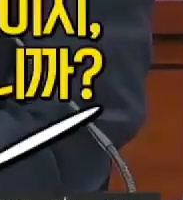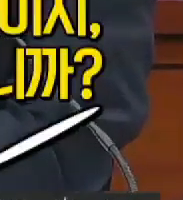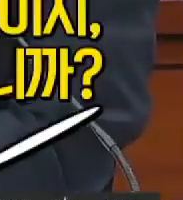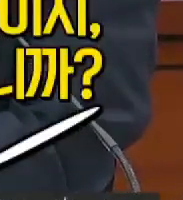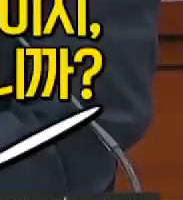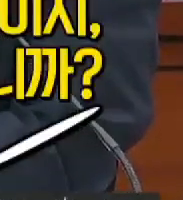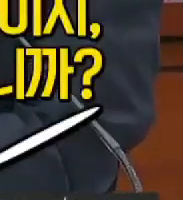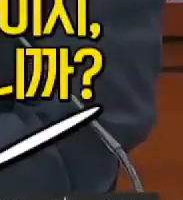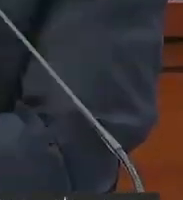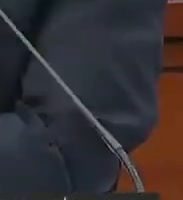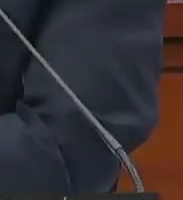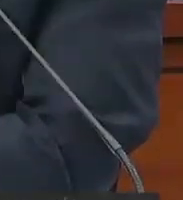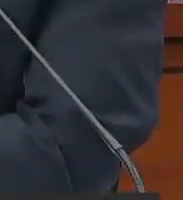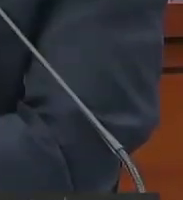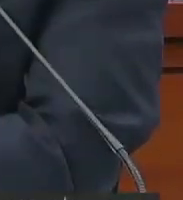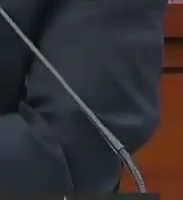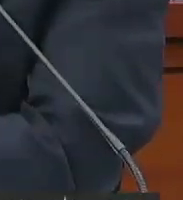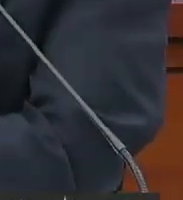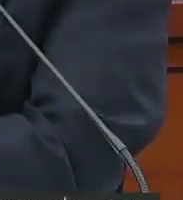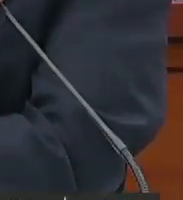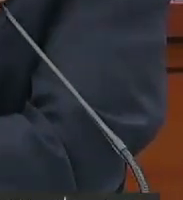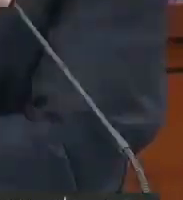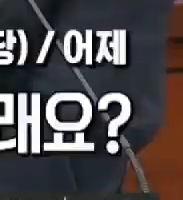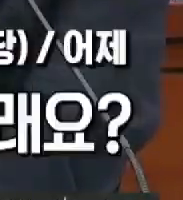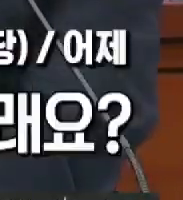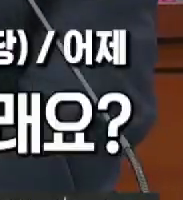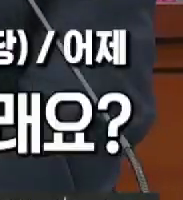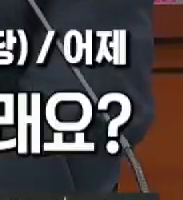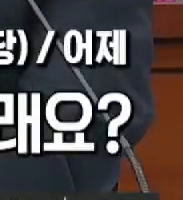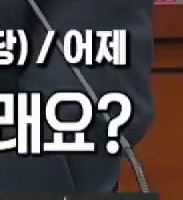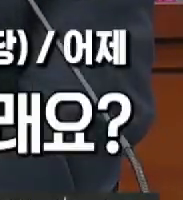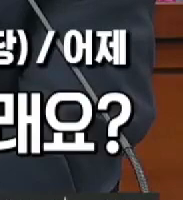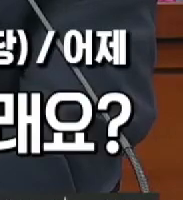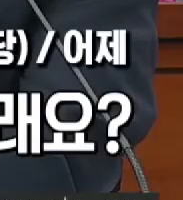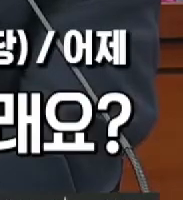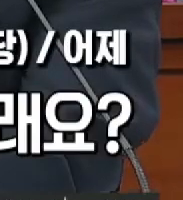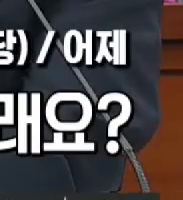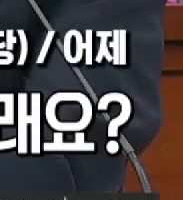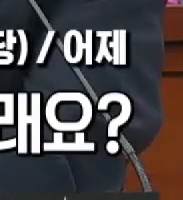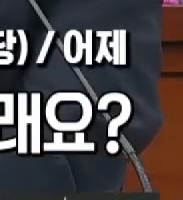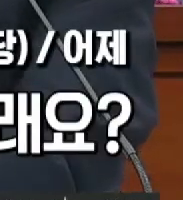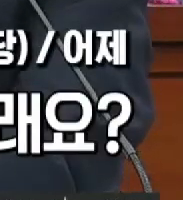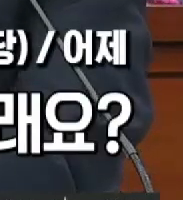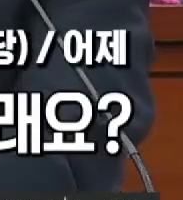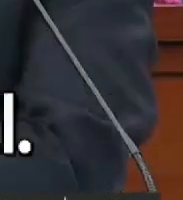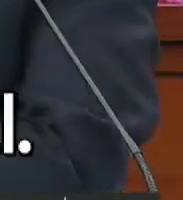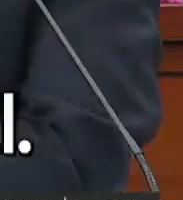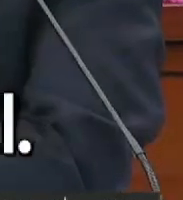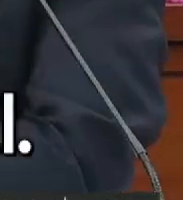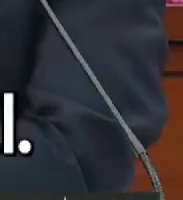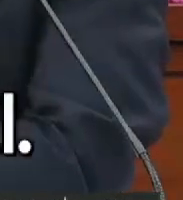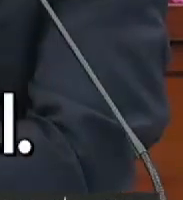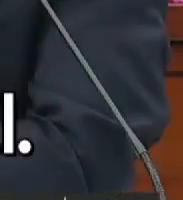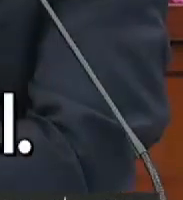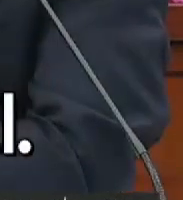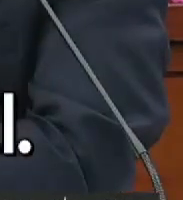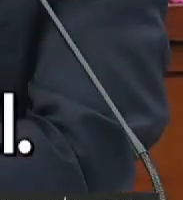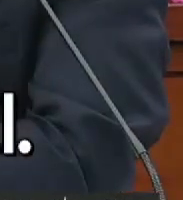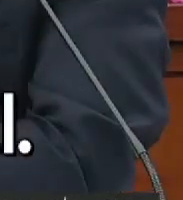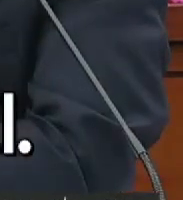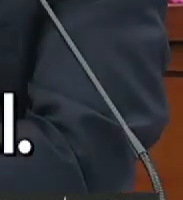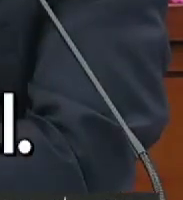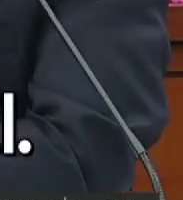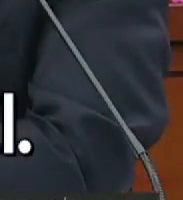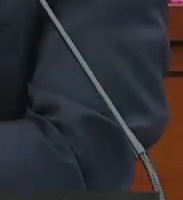친구니까 친구라고 한 게 아니고요. 네. 책상을 치고 그래. 아니 제가 언제 책상을 쳤어요?